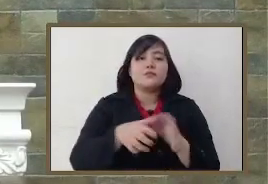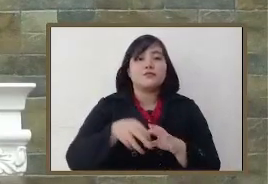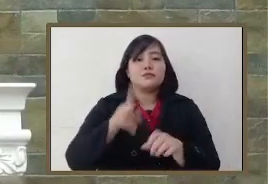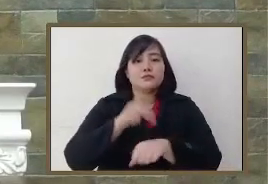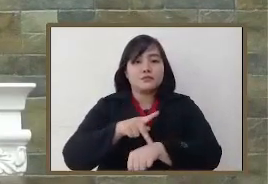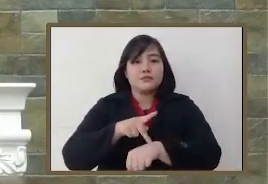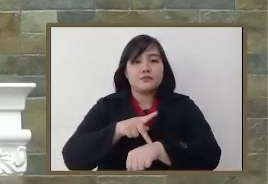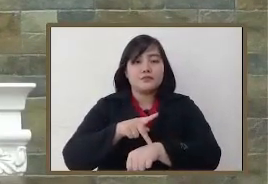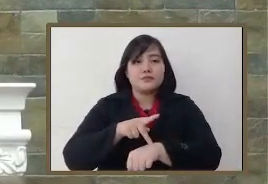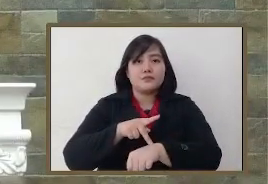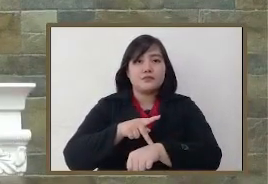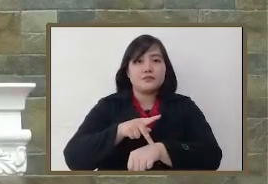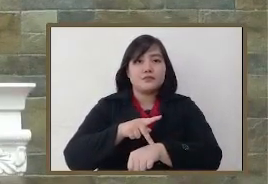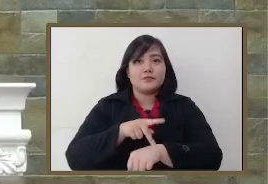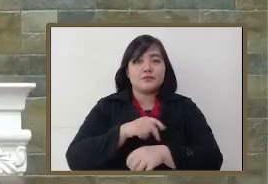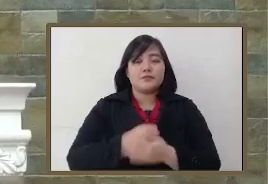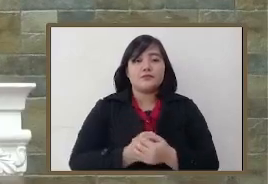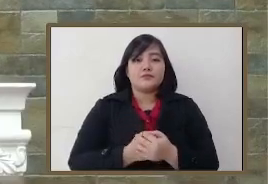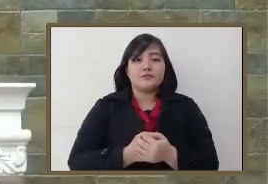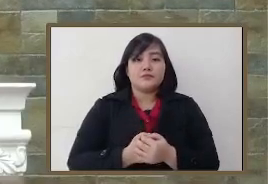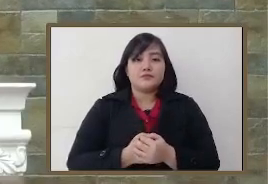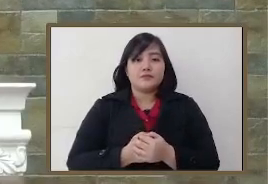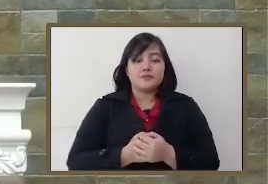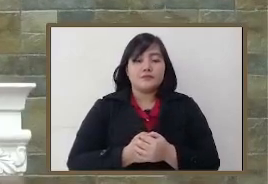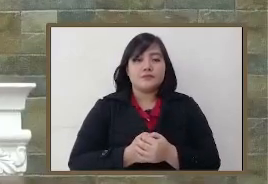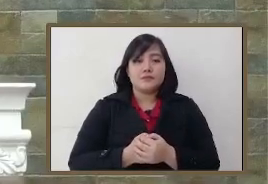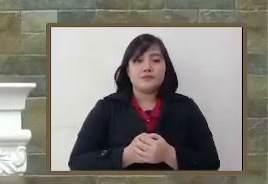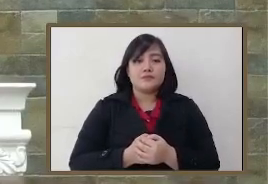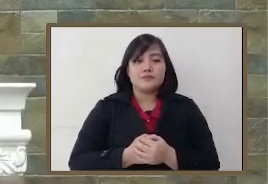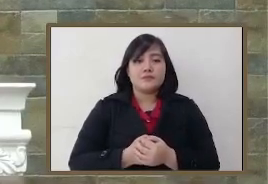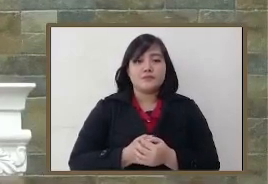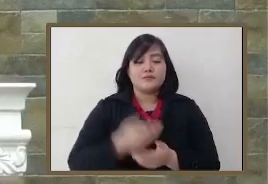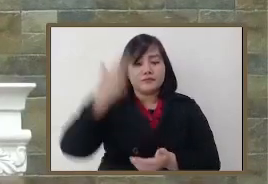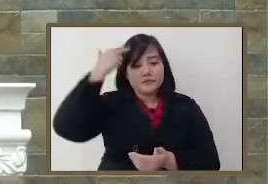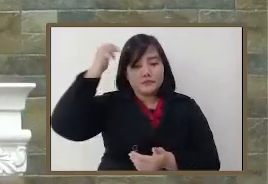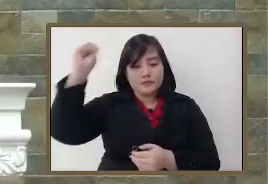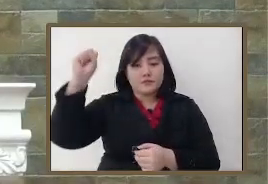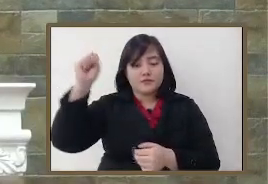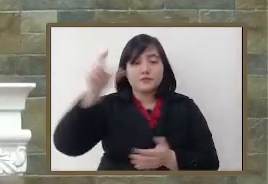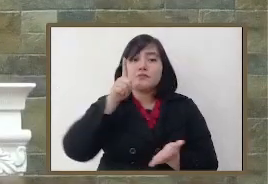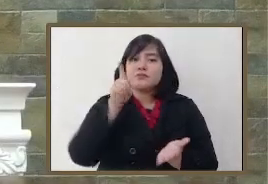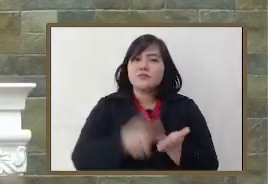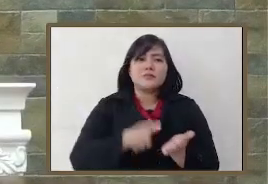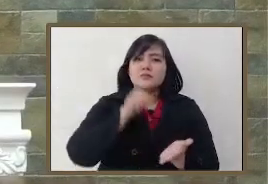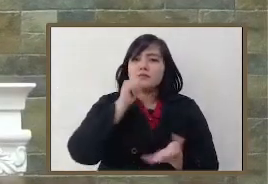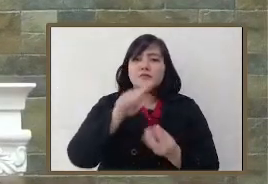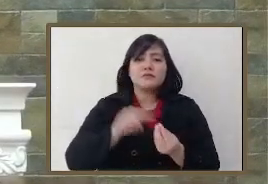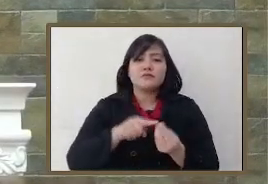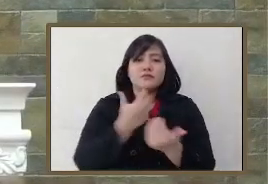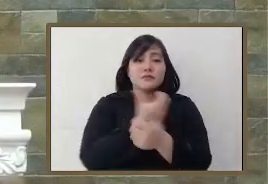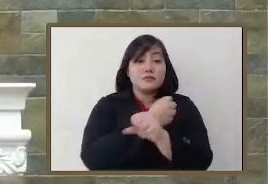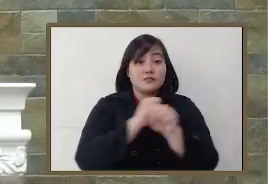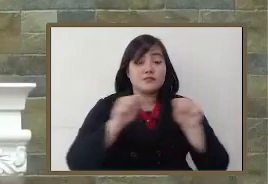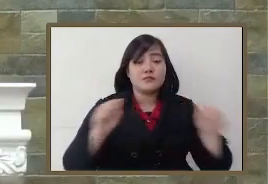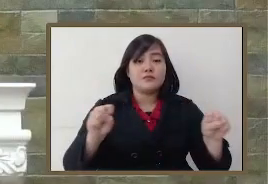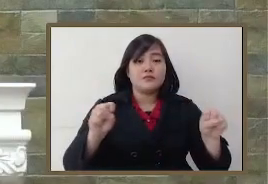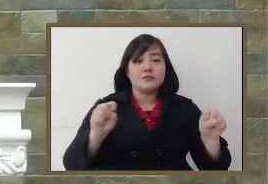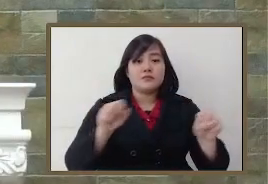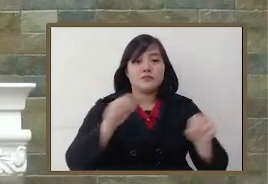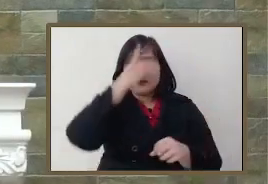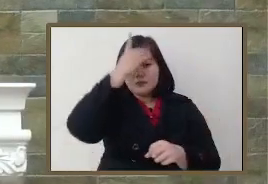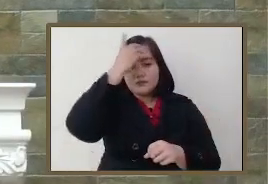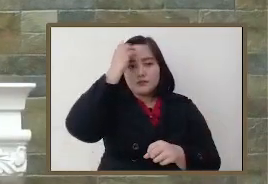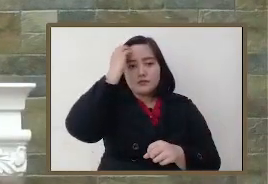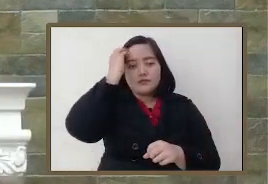Peter, okay? Now, ang kanyang sulat mga kapatid is not about salvation. Put that in your mind. Hindi po